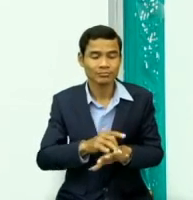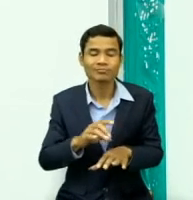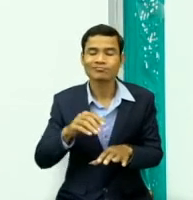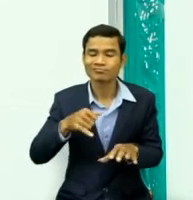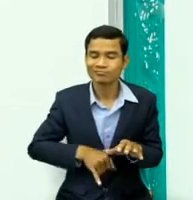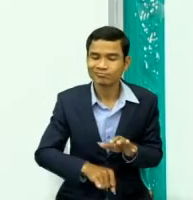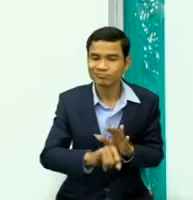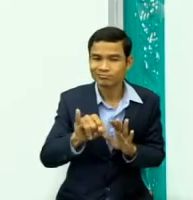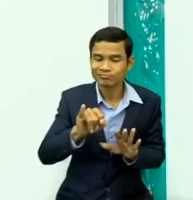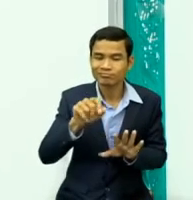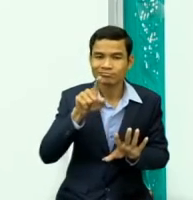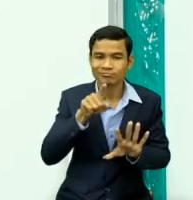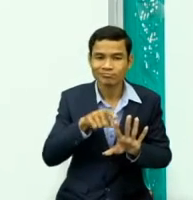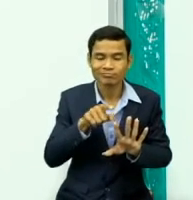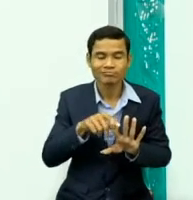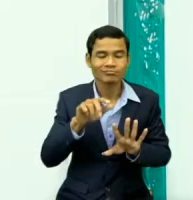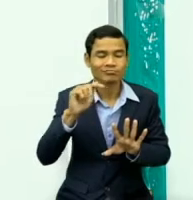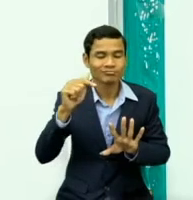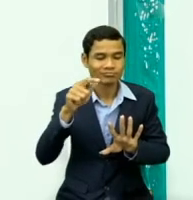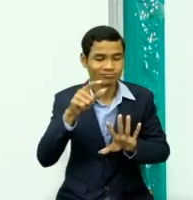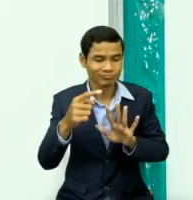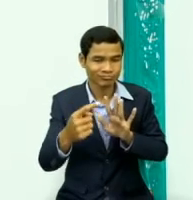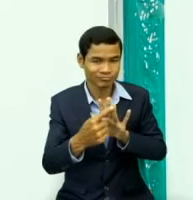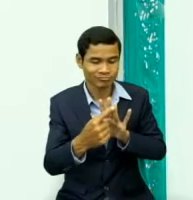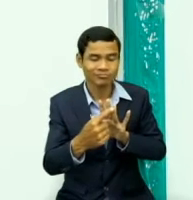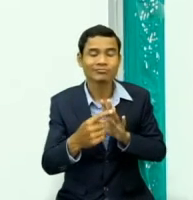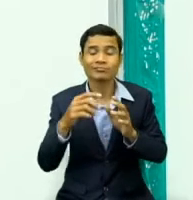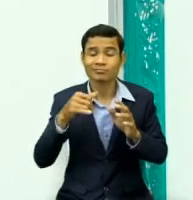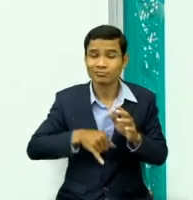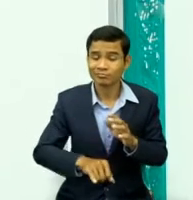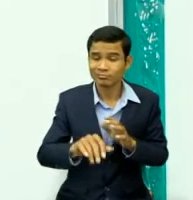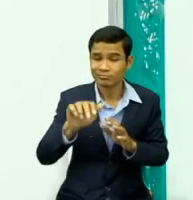ngồi dũng chào nhá bô chào ngủ từ ná con